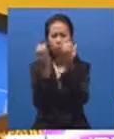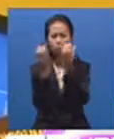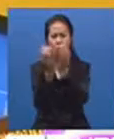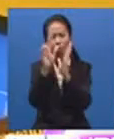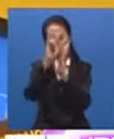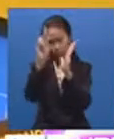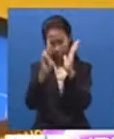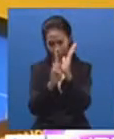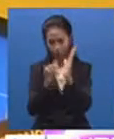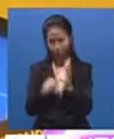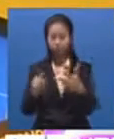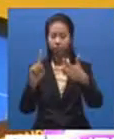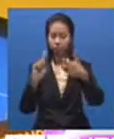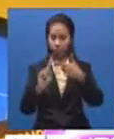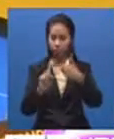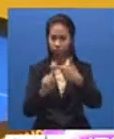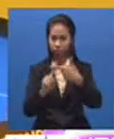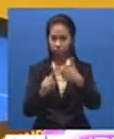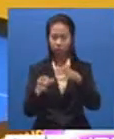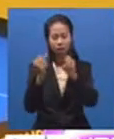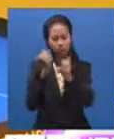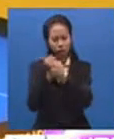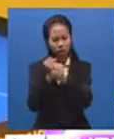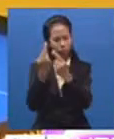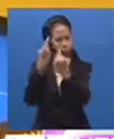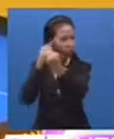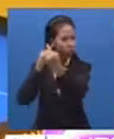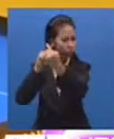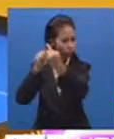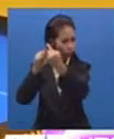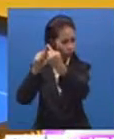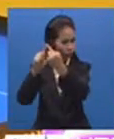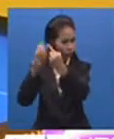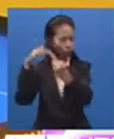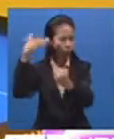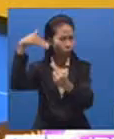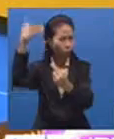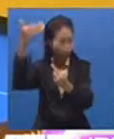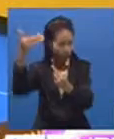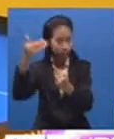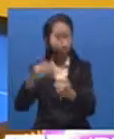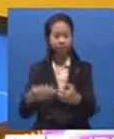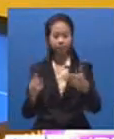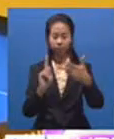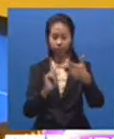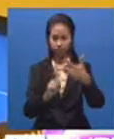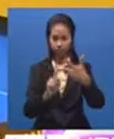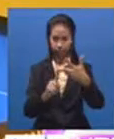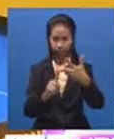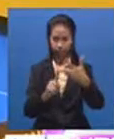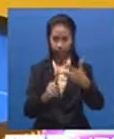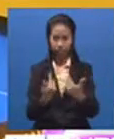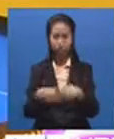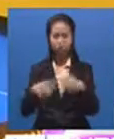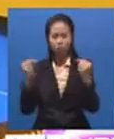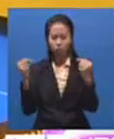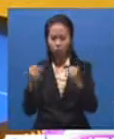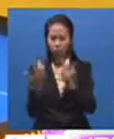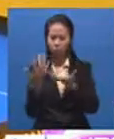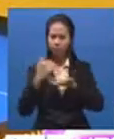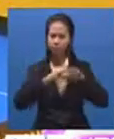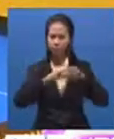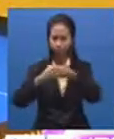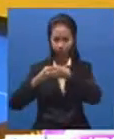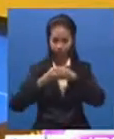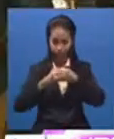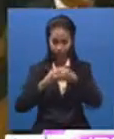กรรมาธิการวิสามัญจัดทำวิสัยทัศน์และออกแบบอนาคตประเทศไทยคณะกรรมาธิการวิสามัญการมีส่วนร่วมและรับ